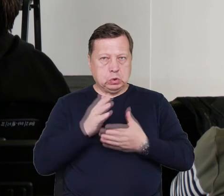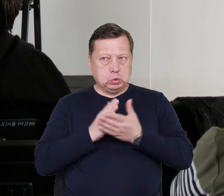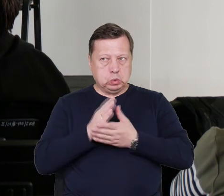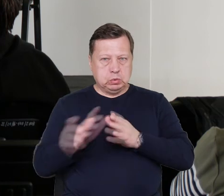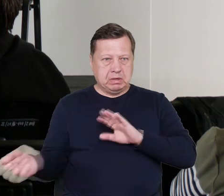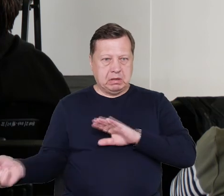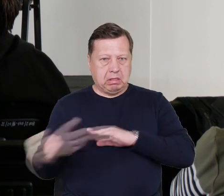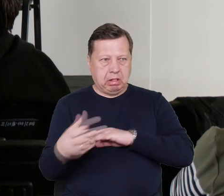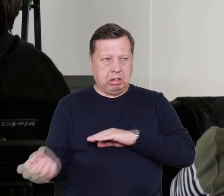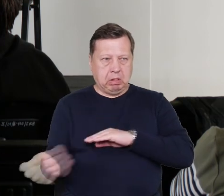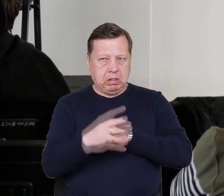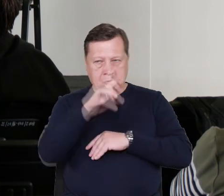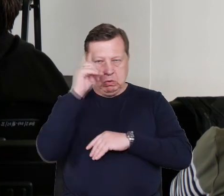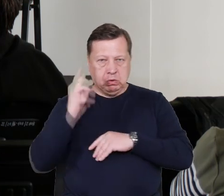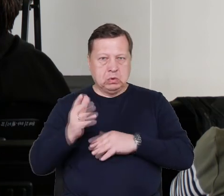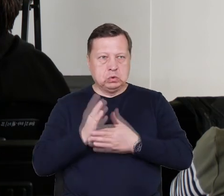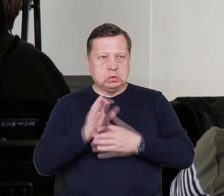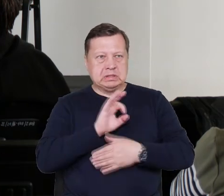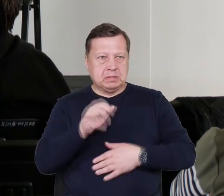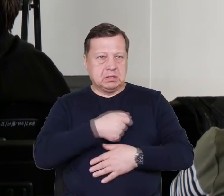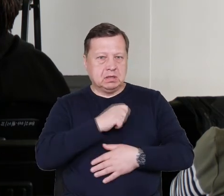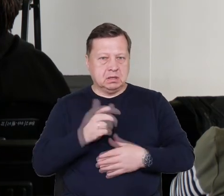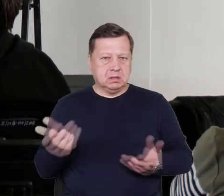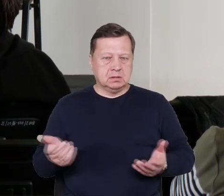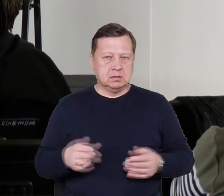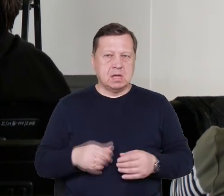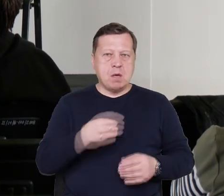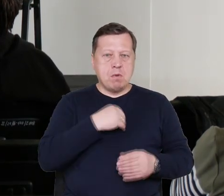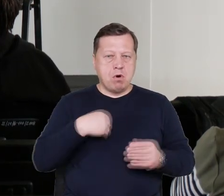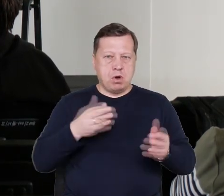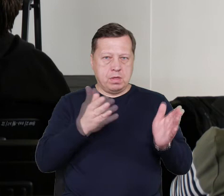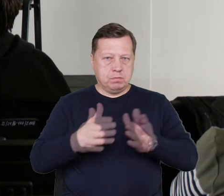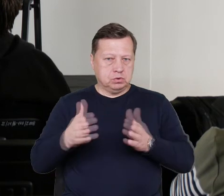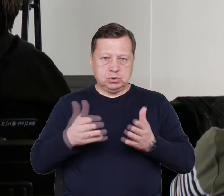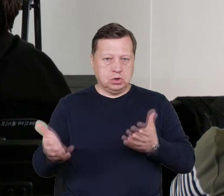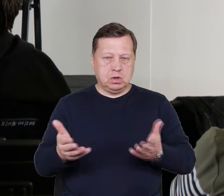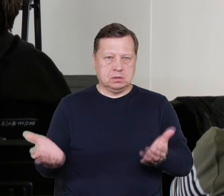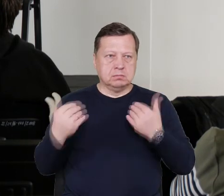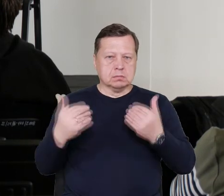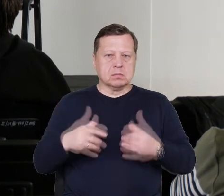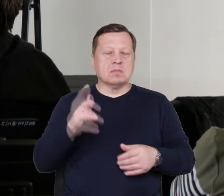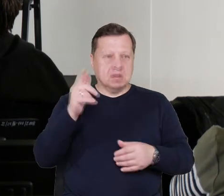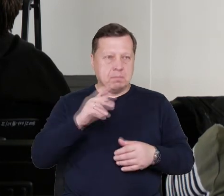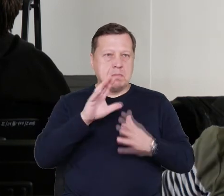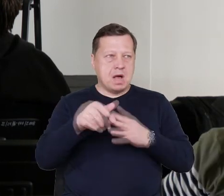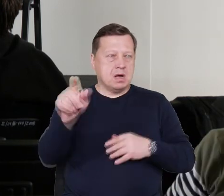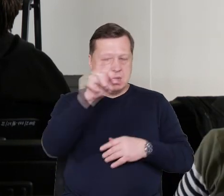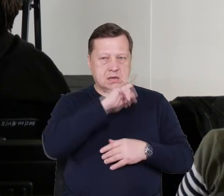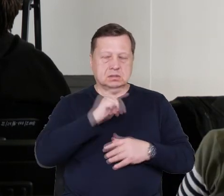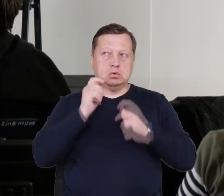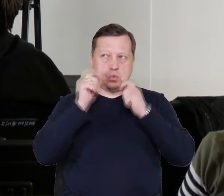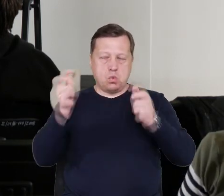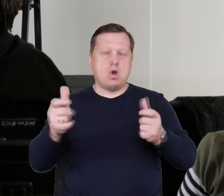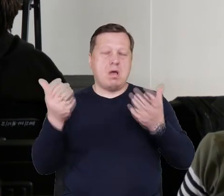podsyłać wiecie jakby co w tym wszystkim robić A do tego jest przygotowanie Polski jeszcze przyjmowania tych są miasta które zgłaszają chęć do przyjęcia